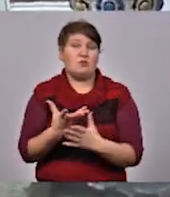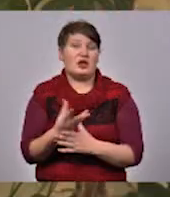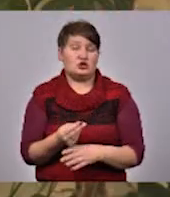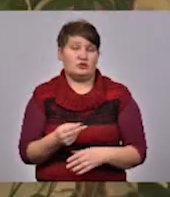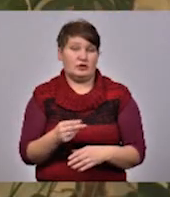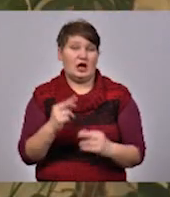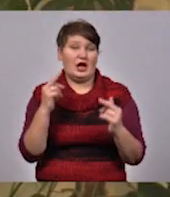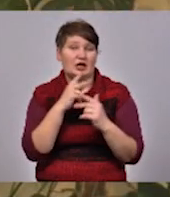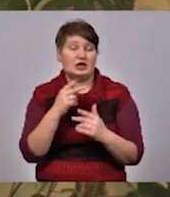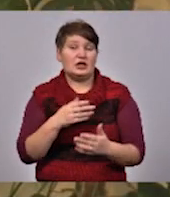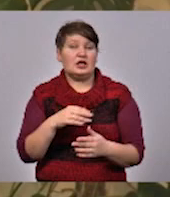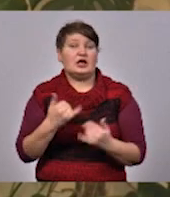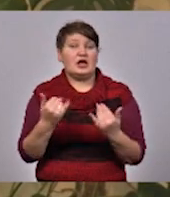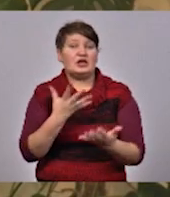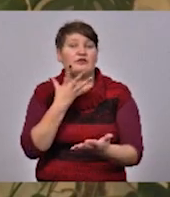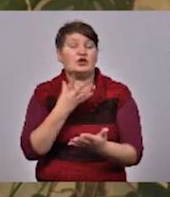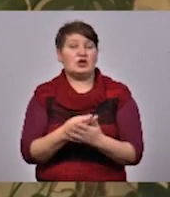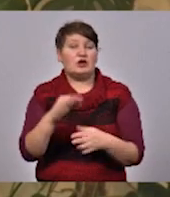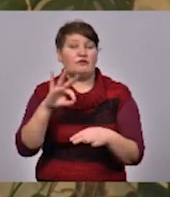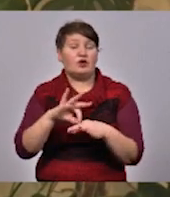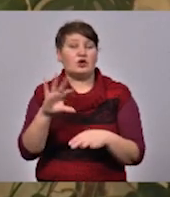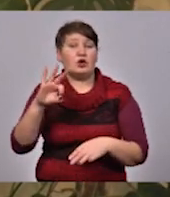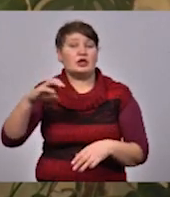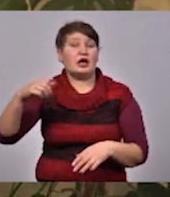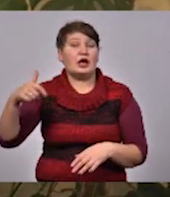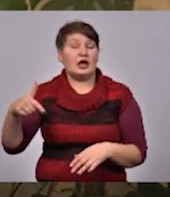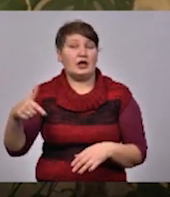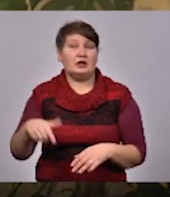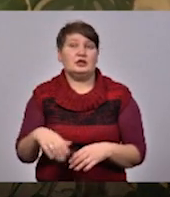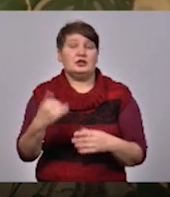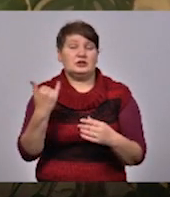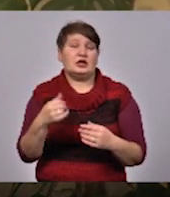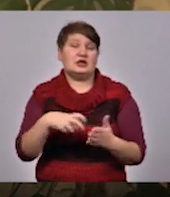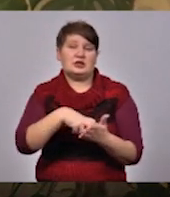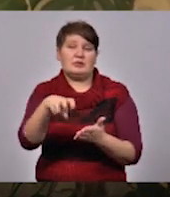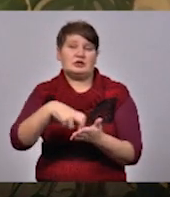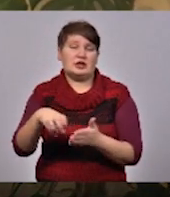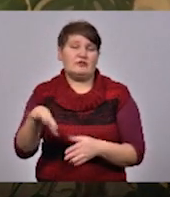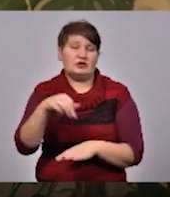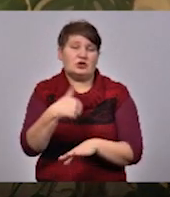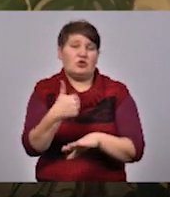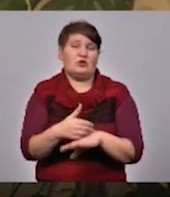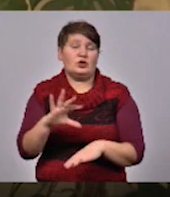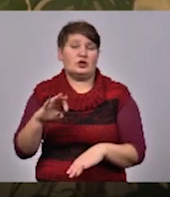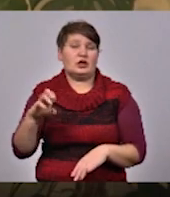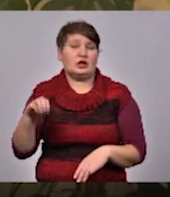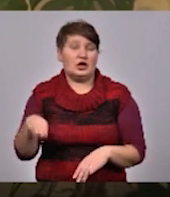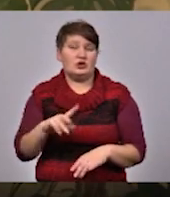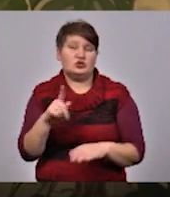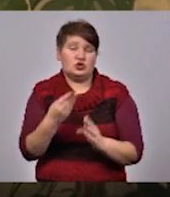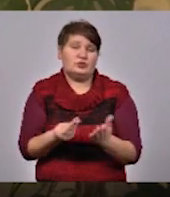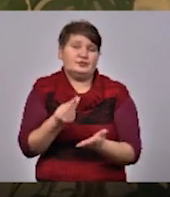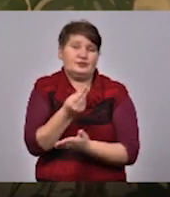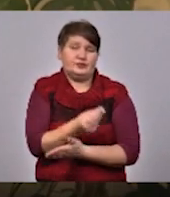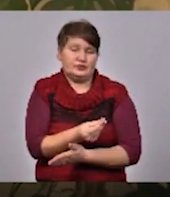хворих. На даний момент ми написали листи всім головам ОТГ для того, щоб долучились у вигляді якоїсь субвенції в районний бюджет,